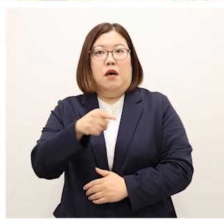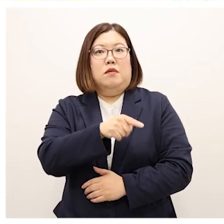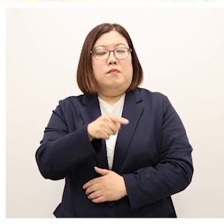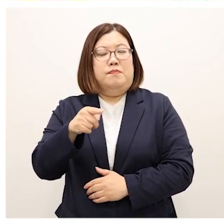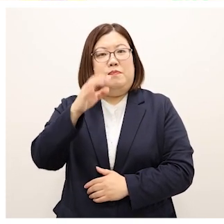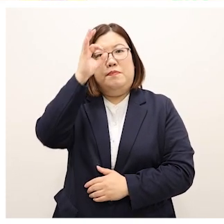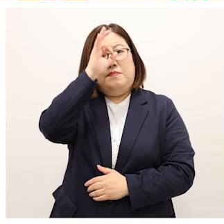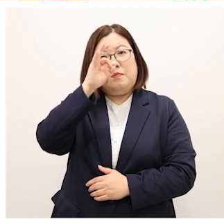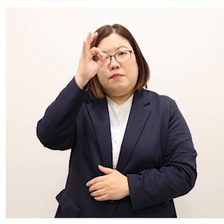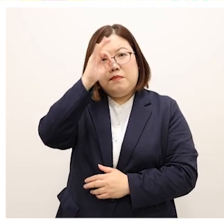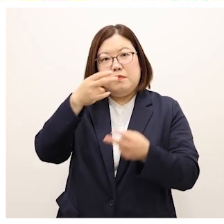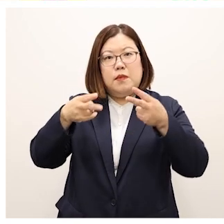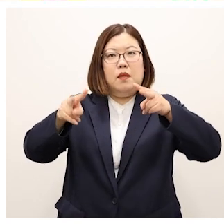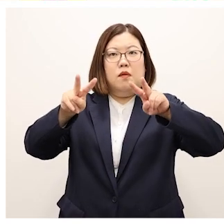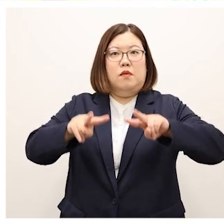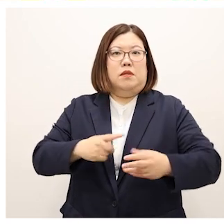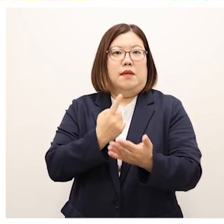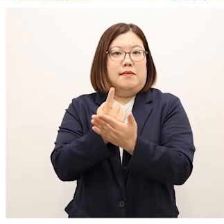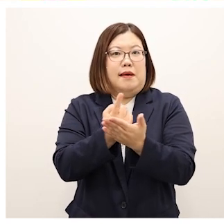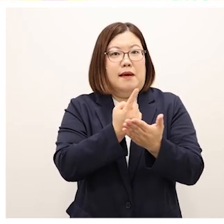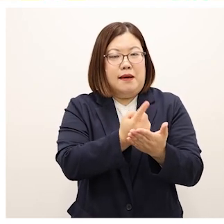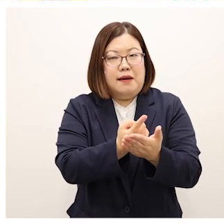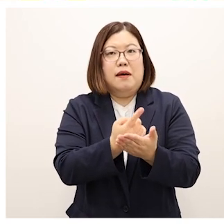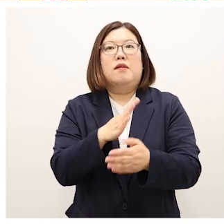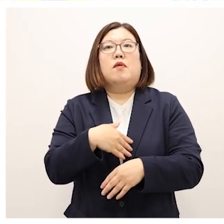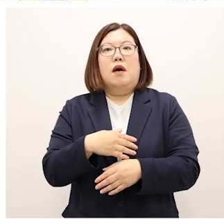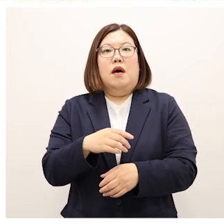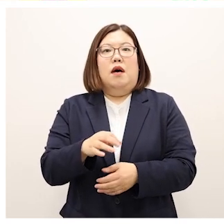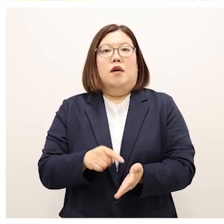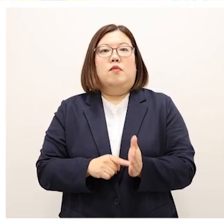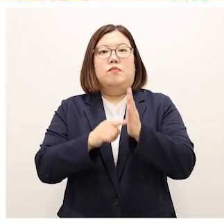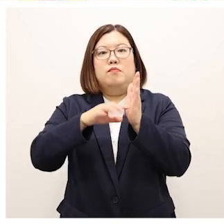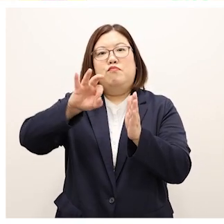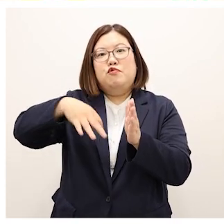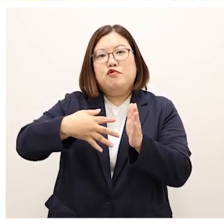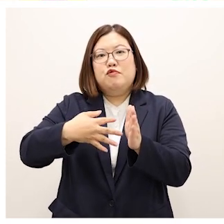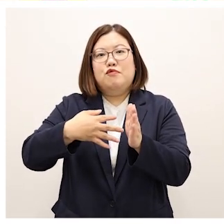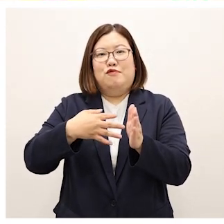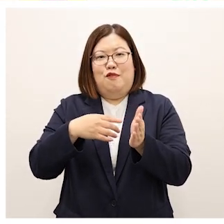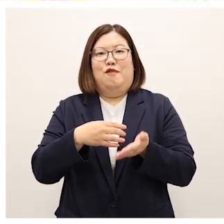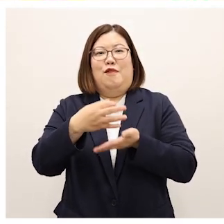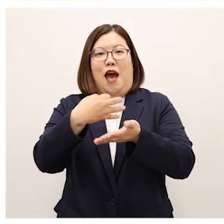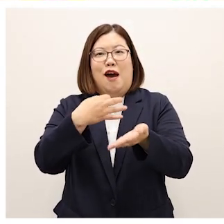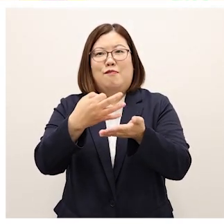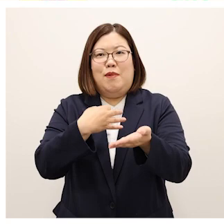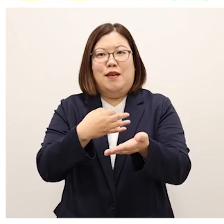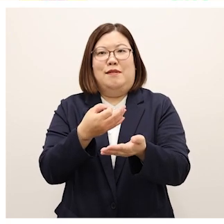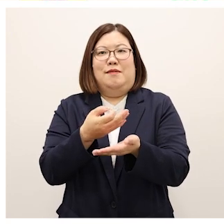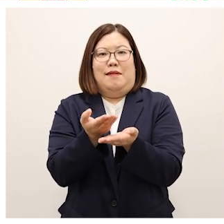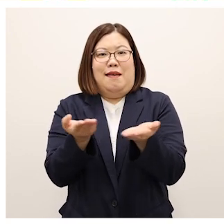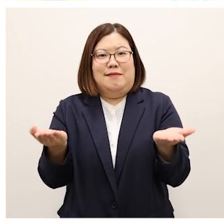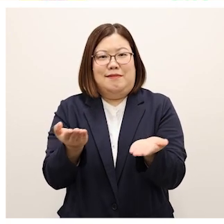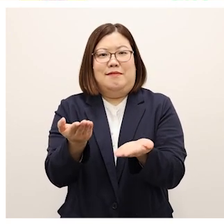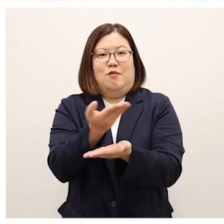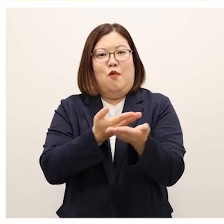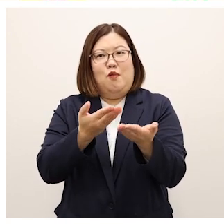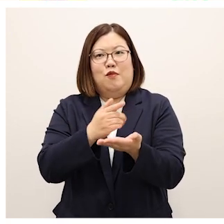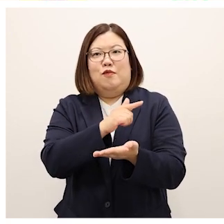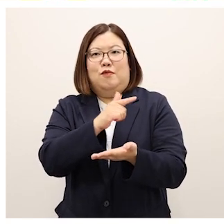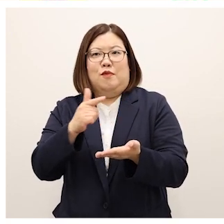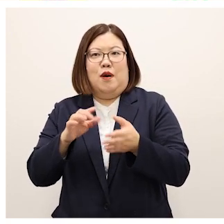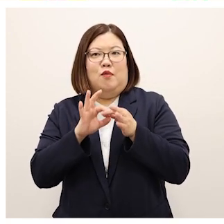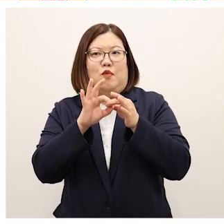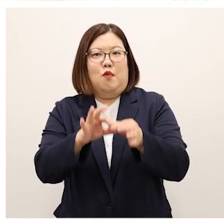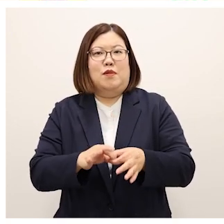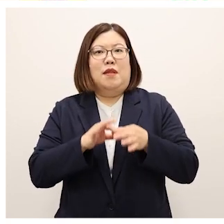土浦市と山形県天童市はそれぞれの観光行事への参加や特産品の展示販